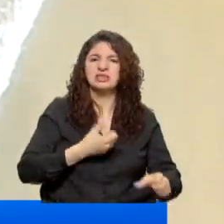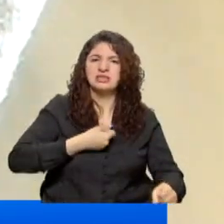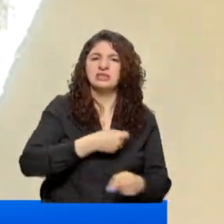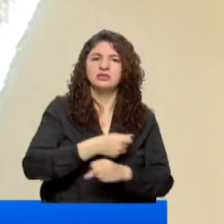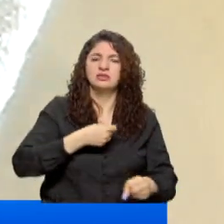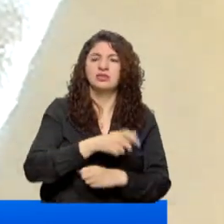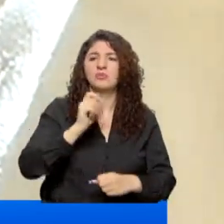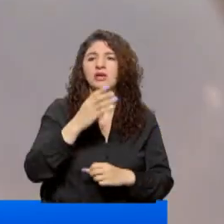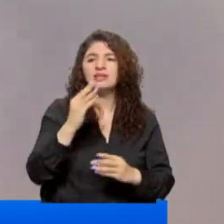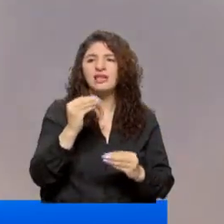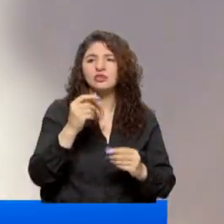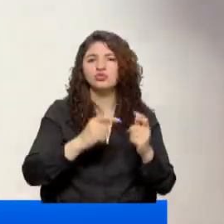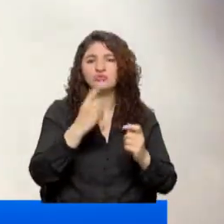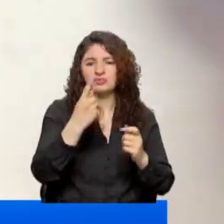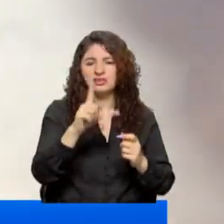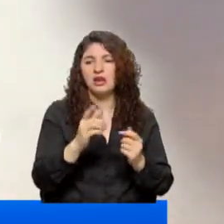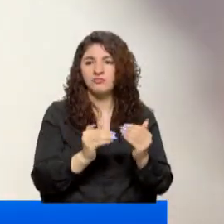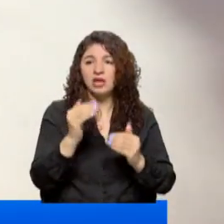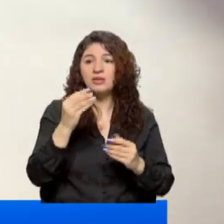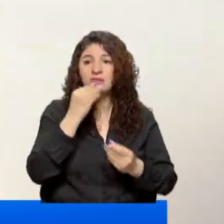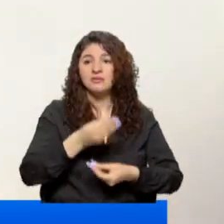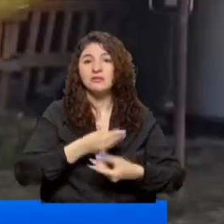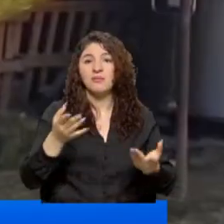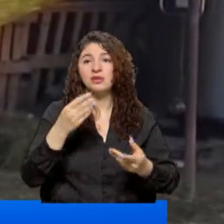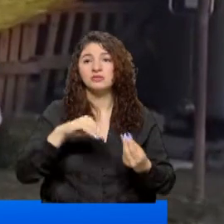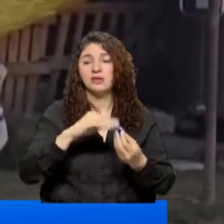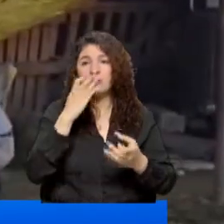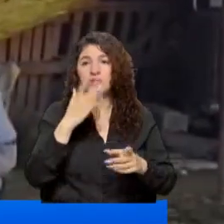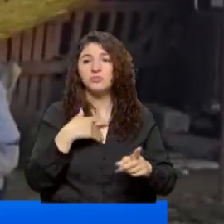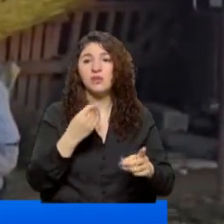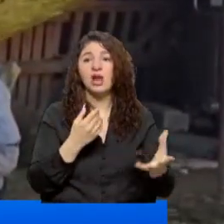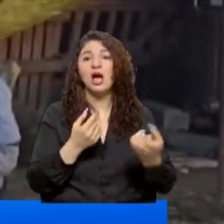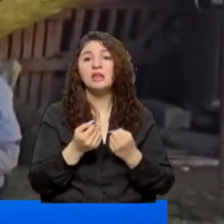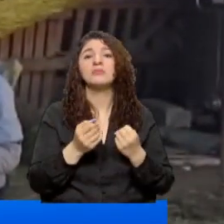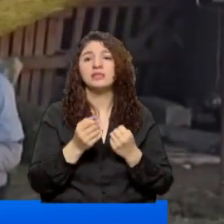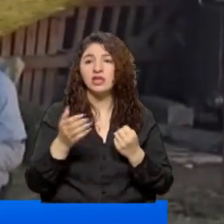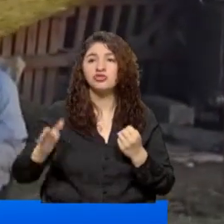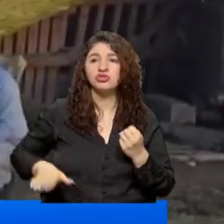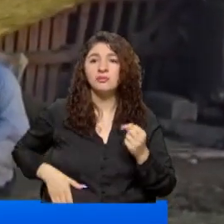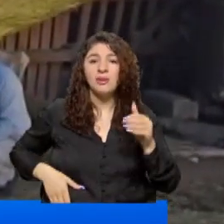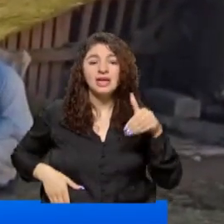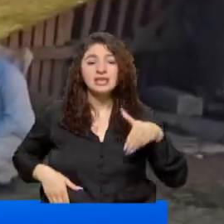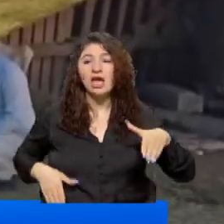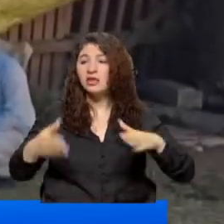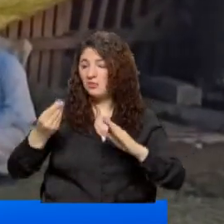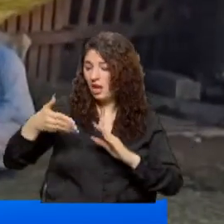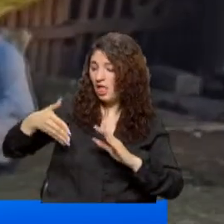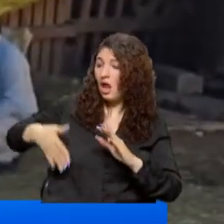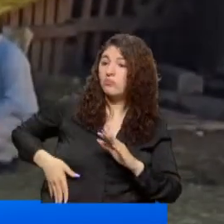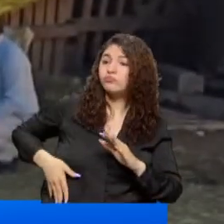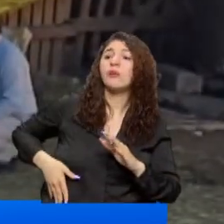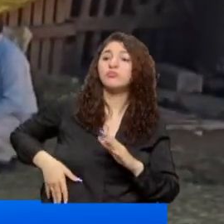maliyetlere çiğ sütün fiyatı artık şimdi yeme zam bekleniyor uygulamaları almadan günümüze intikal etmeden paralar